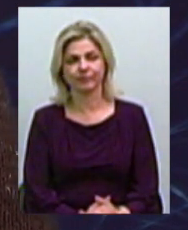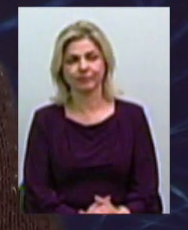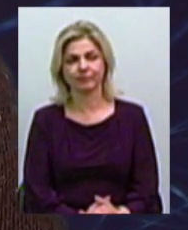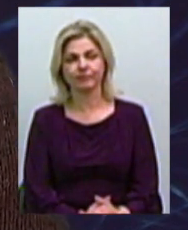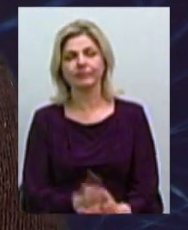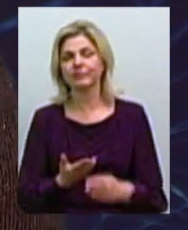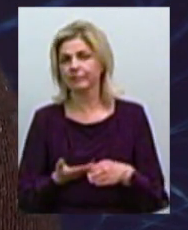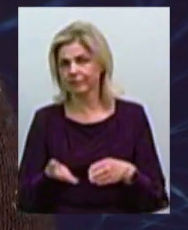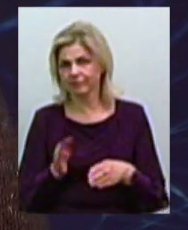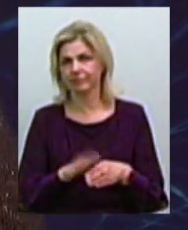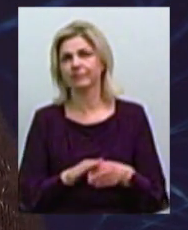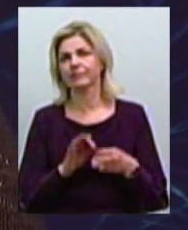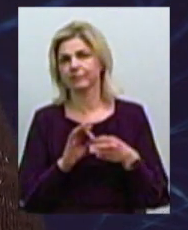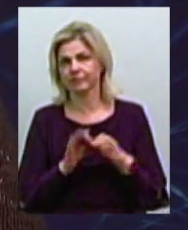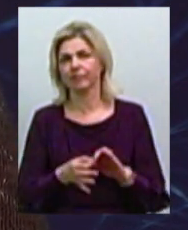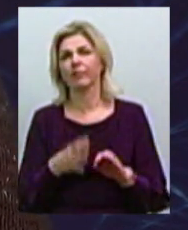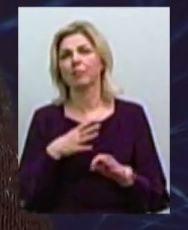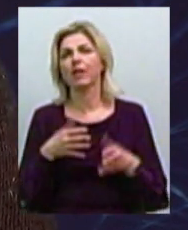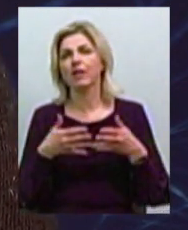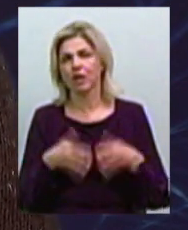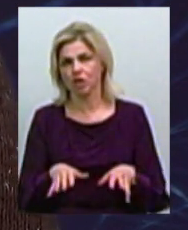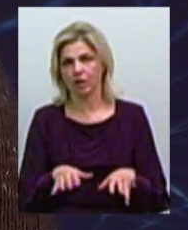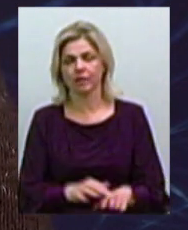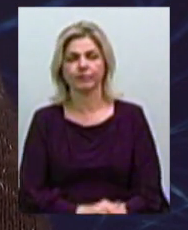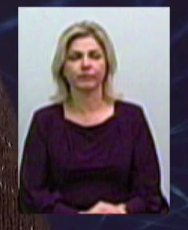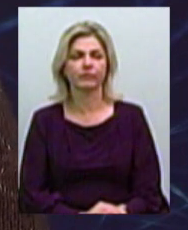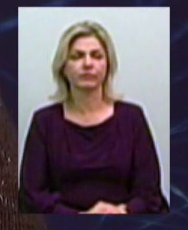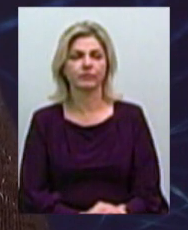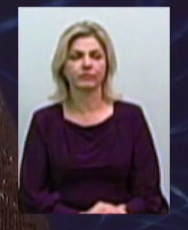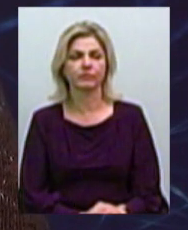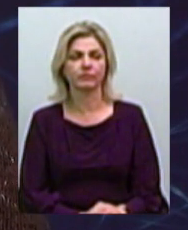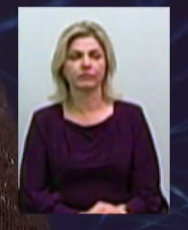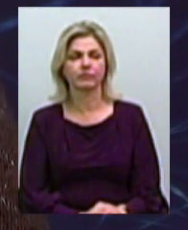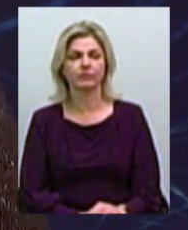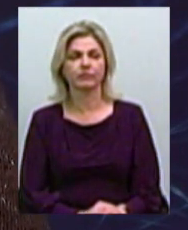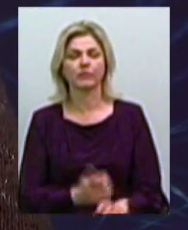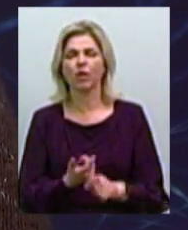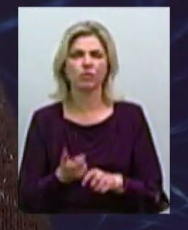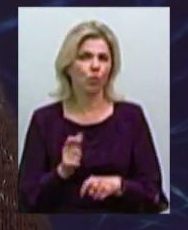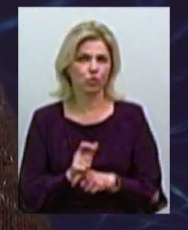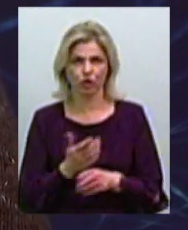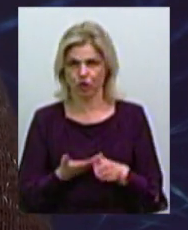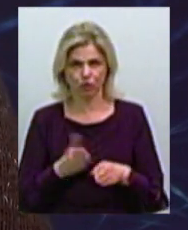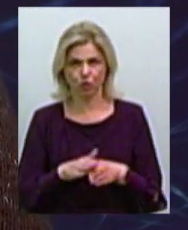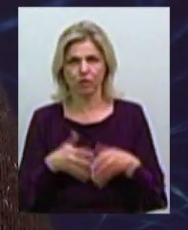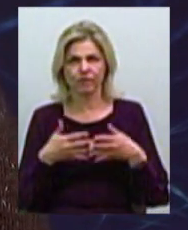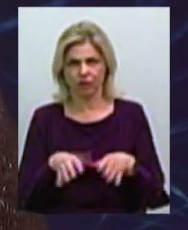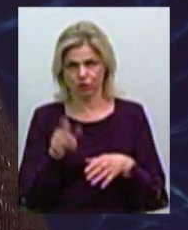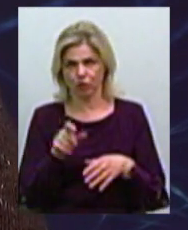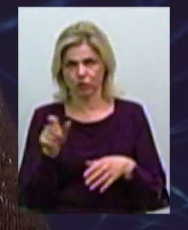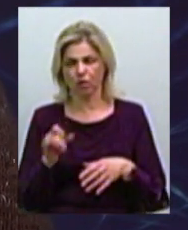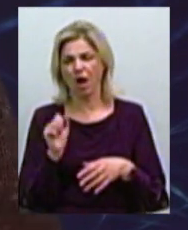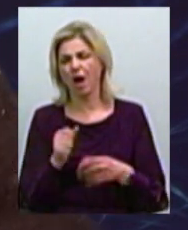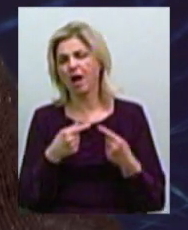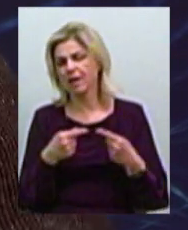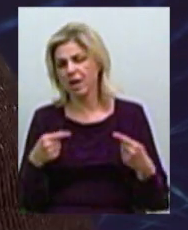було, найскладніше було втрачати. Так що це саме найскладніше. А все інше, організаційні якісь